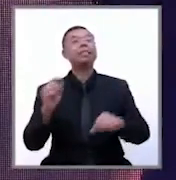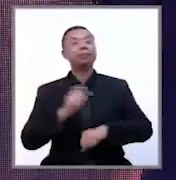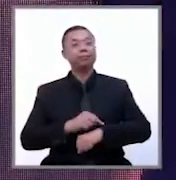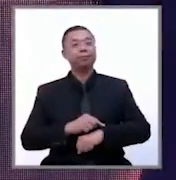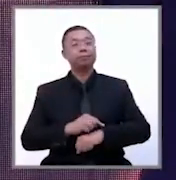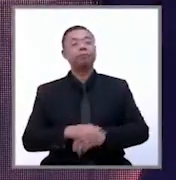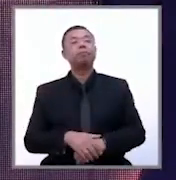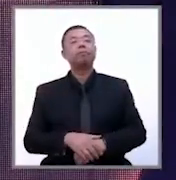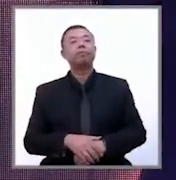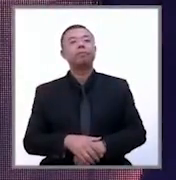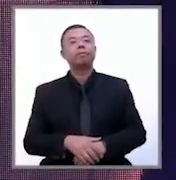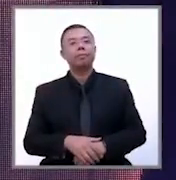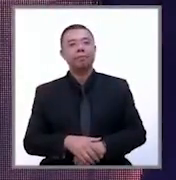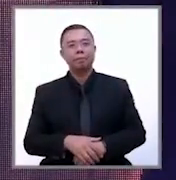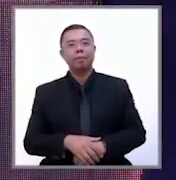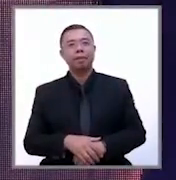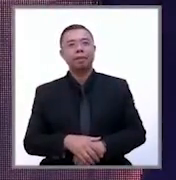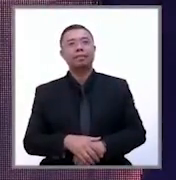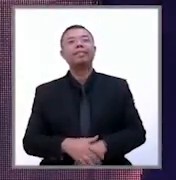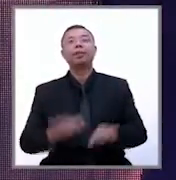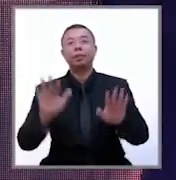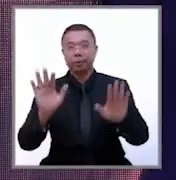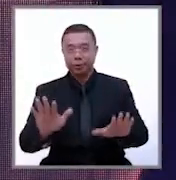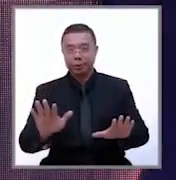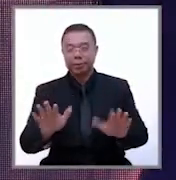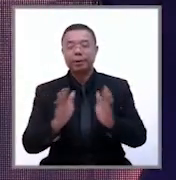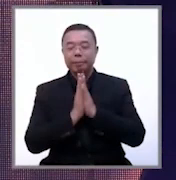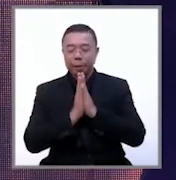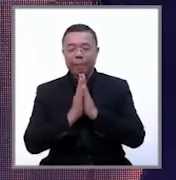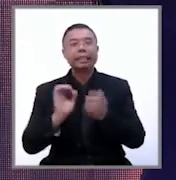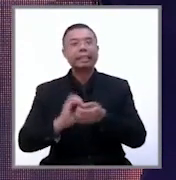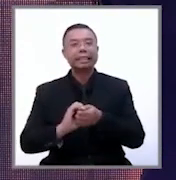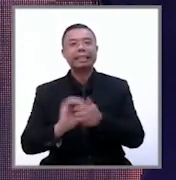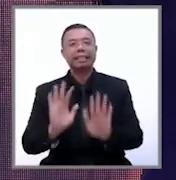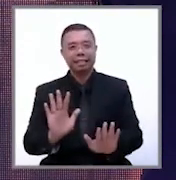habis cukup cukup mohon kerj